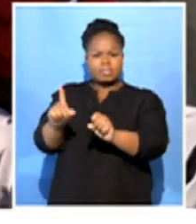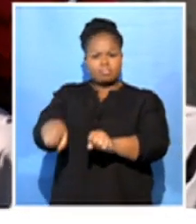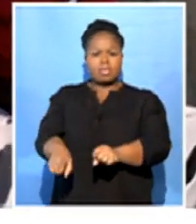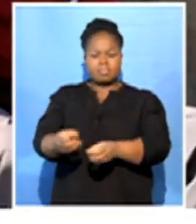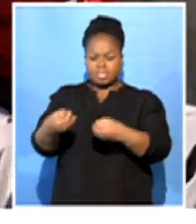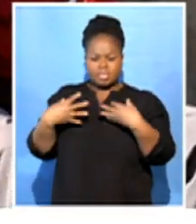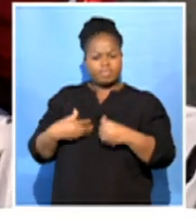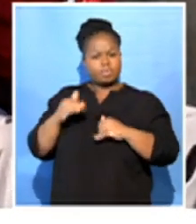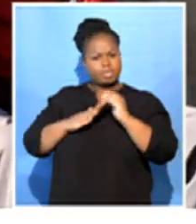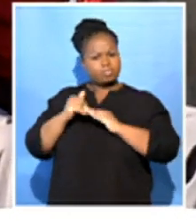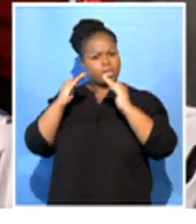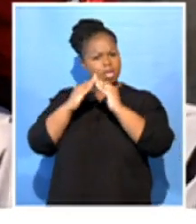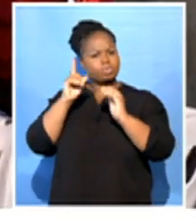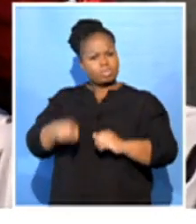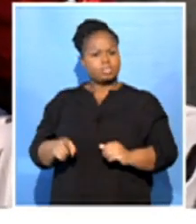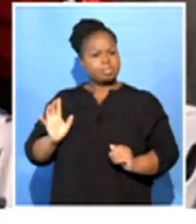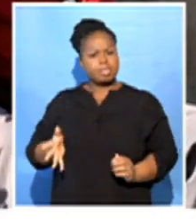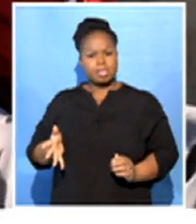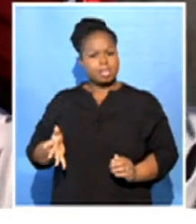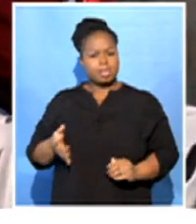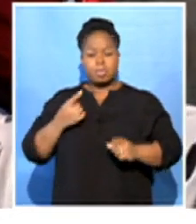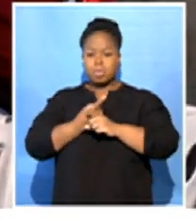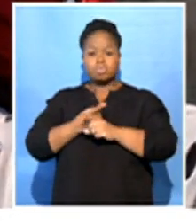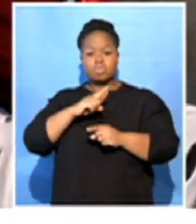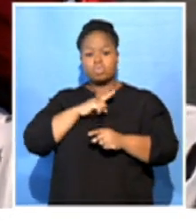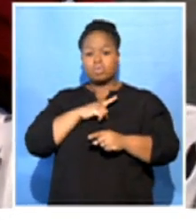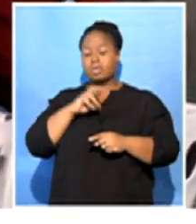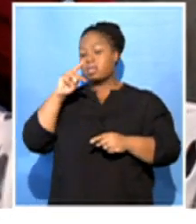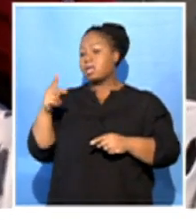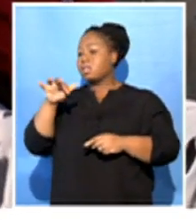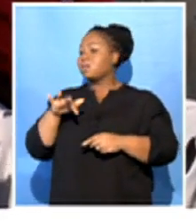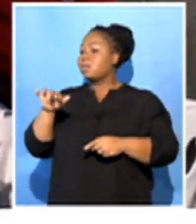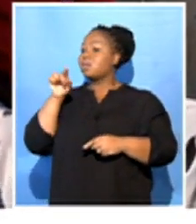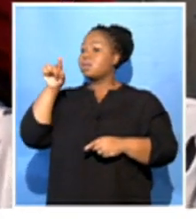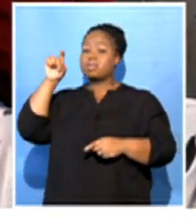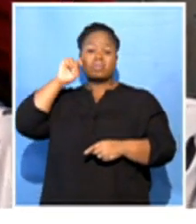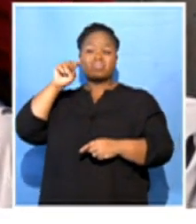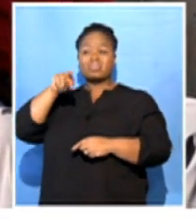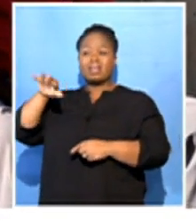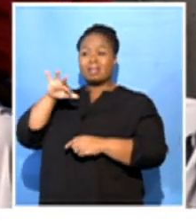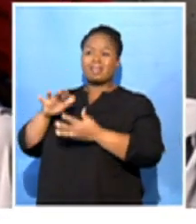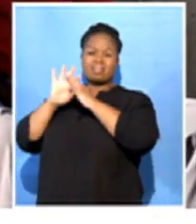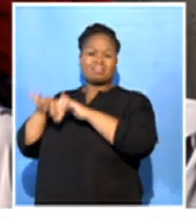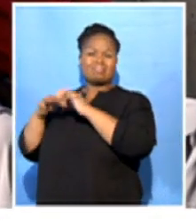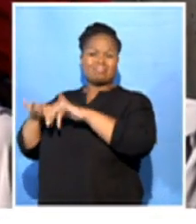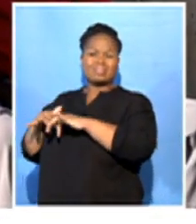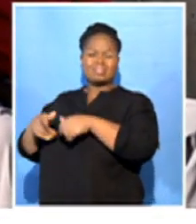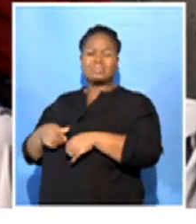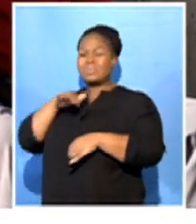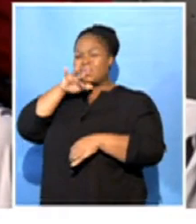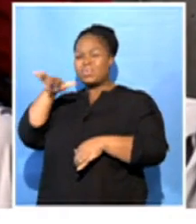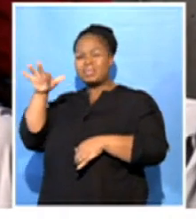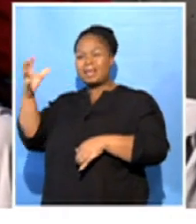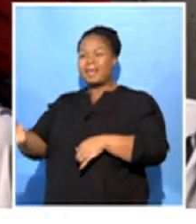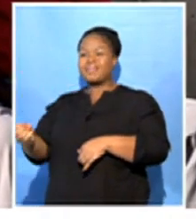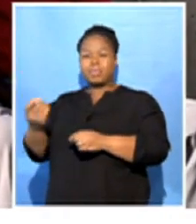indawo yakhe akhelwe indlu yakhe kuba i-other side izipha eziyisayithi zonakele zinamanzi